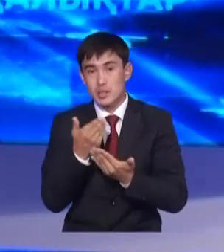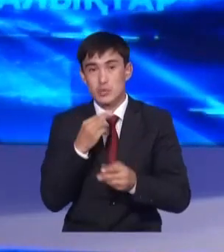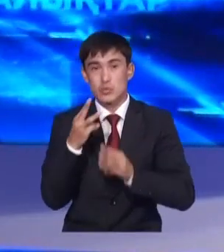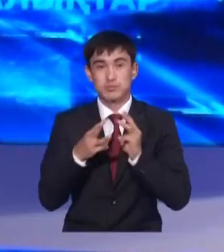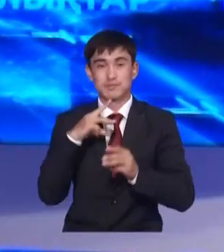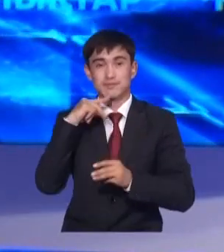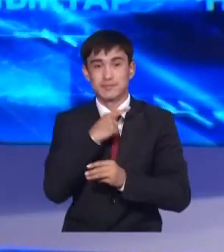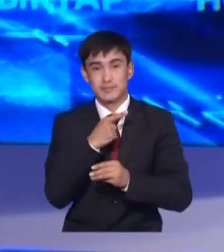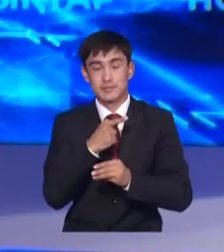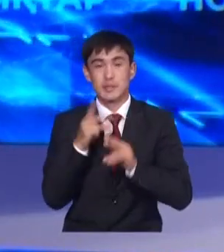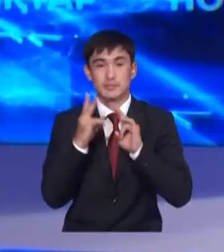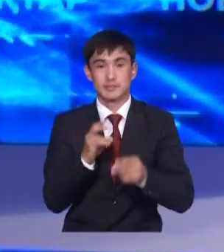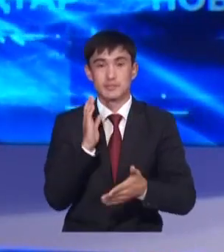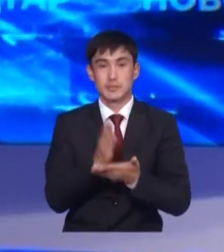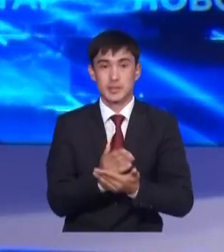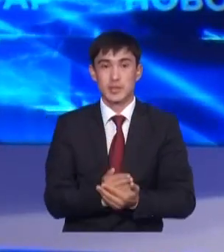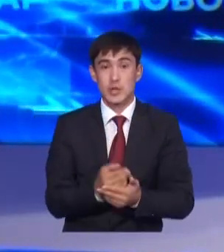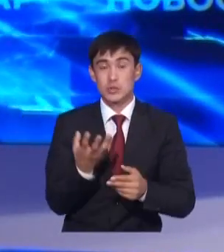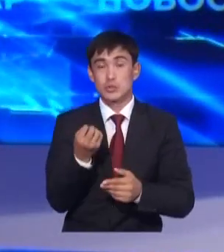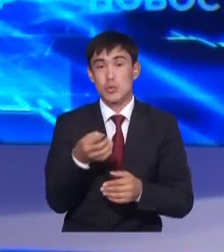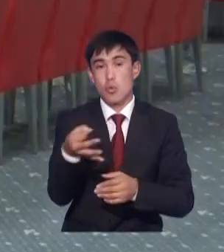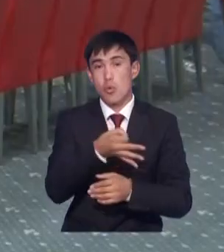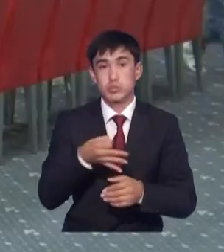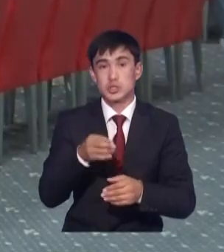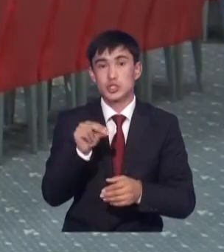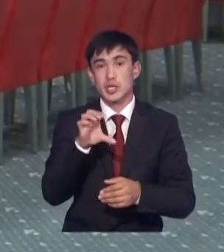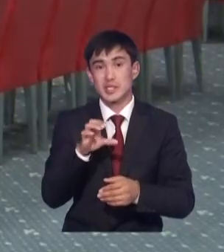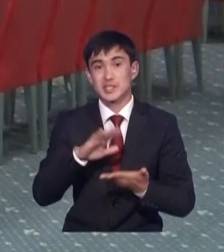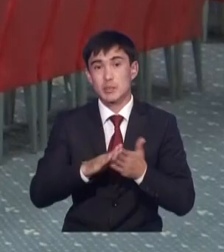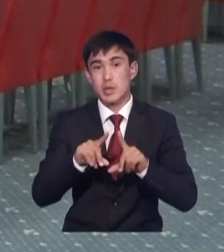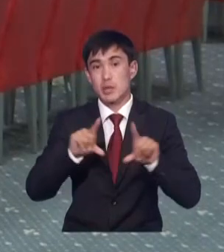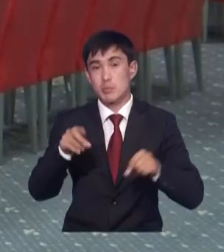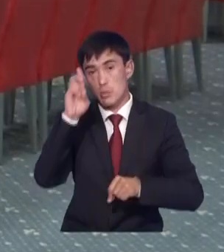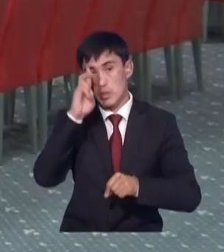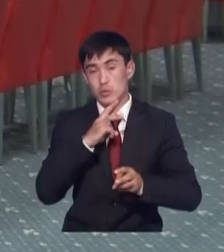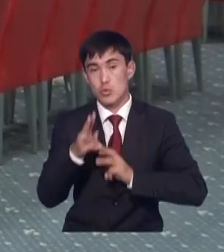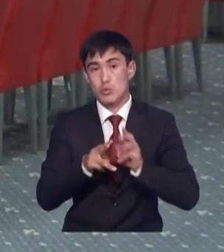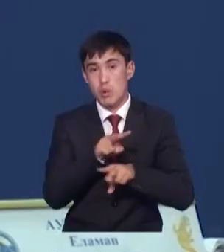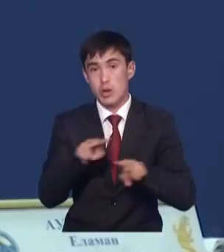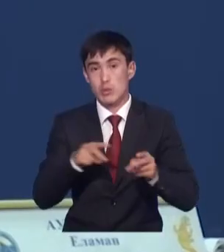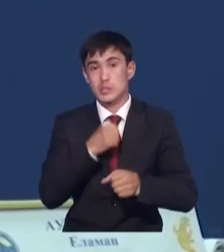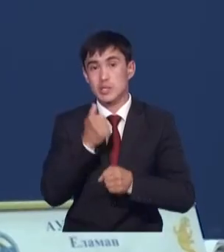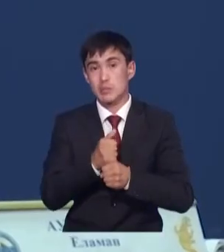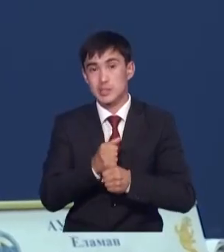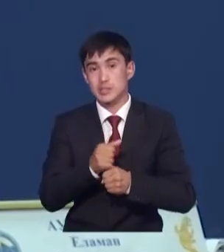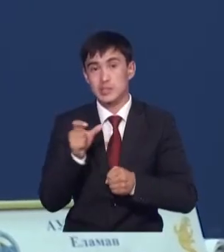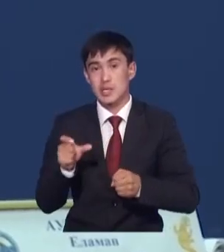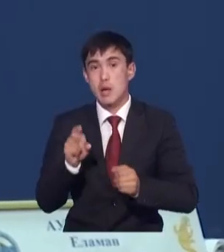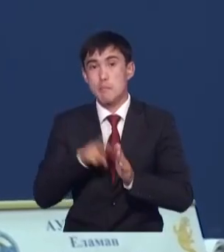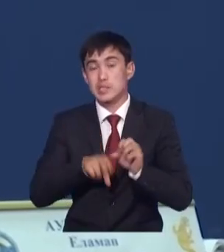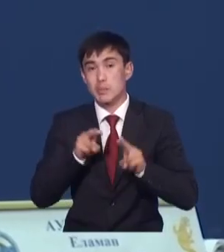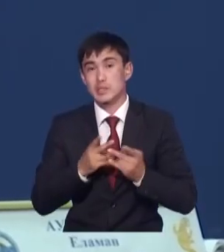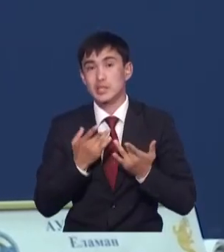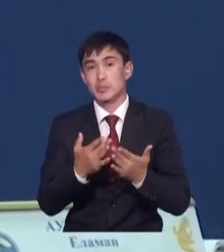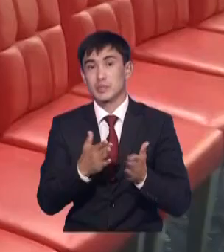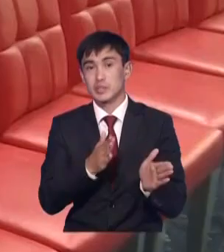түтінге уланып, зардап шеккендер жетерлік. Сондықтан облыстық төтенше жағдайлар департаменті мемлекеттік өрт бақылау басқармасы өкілдері